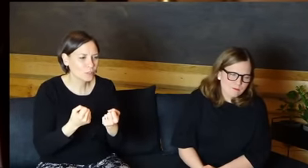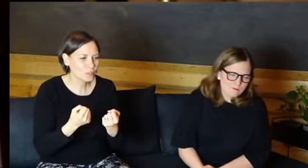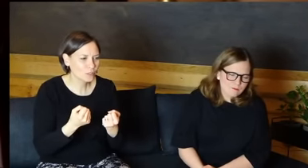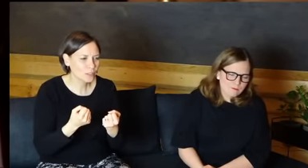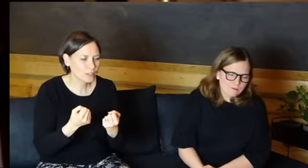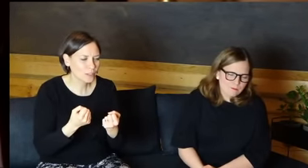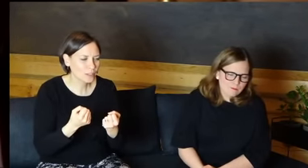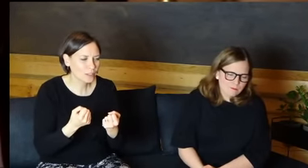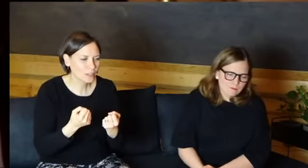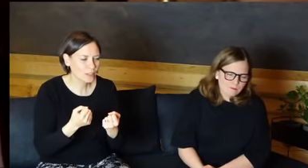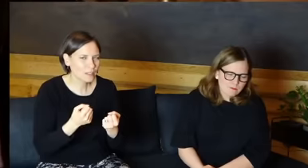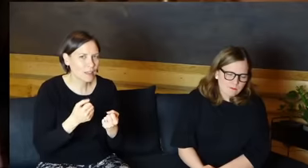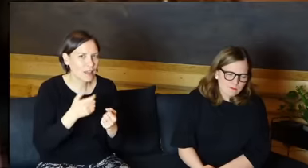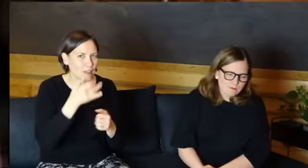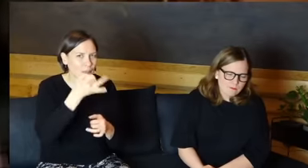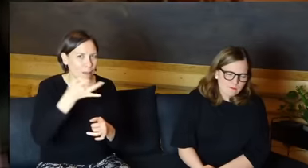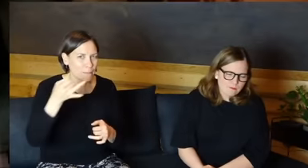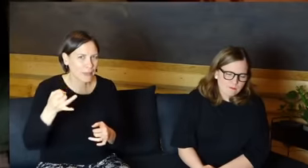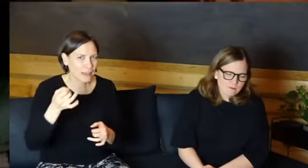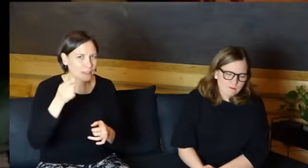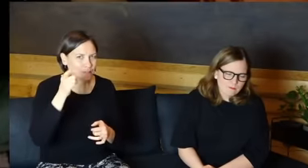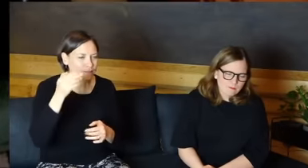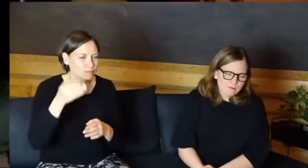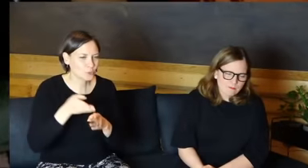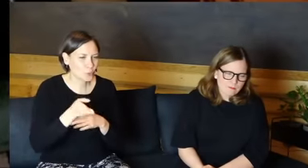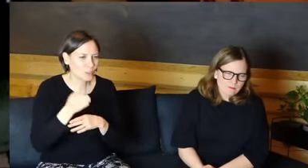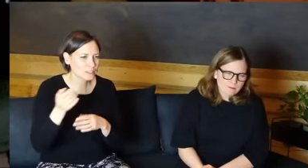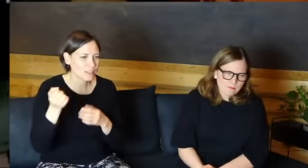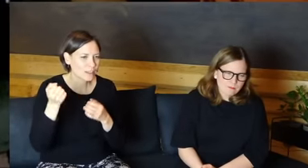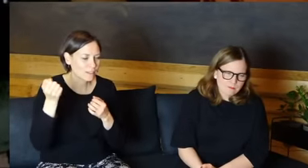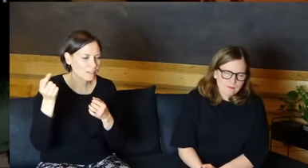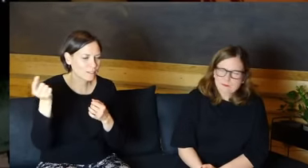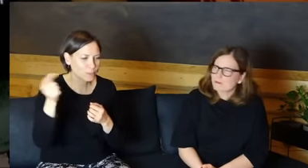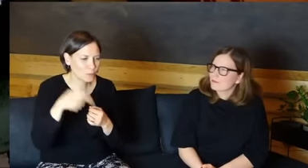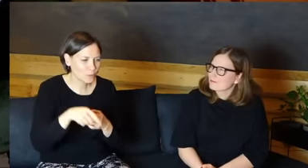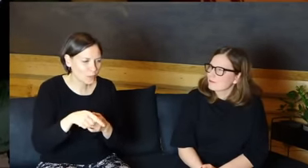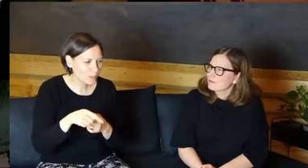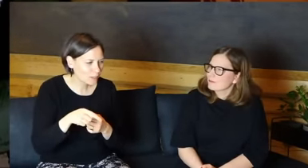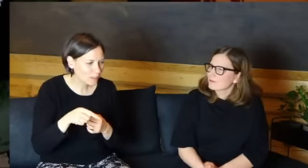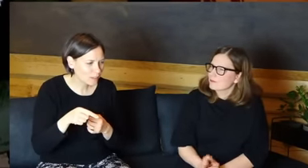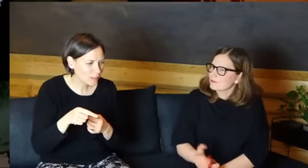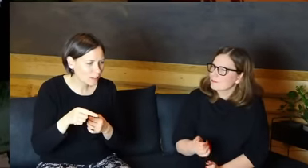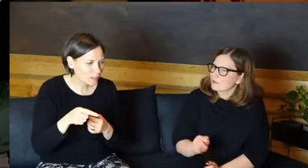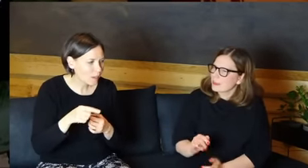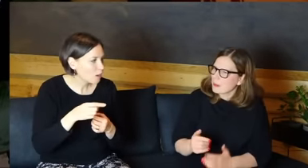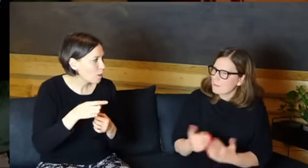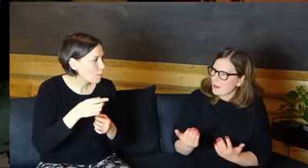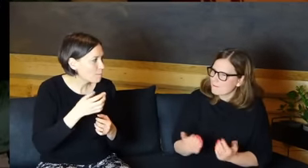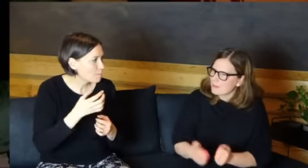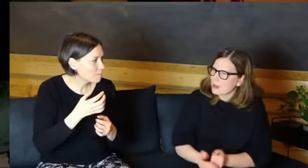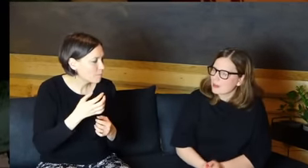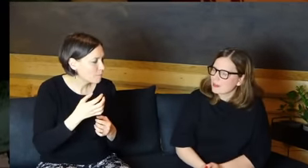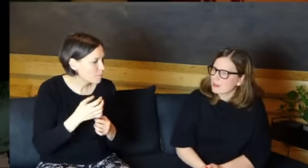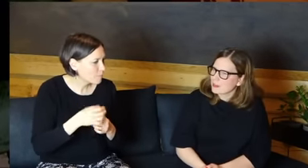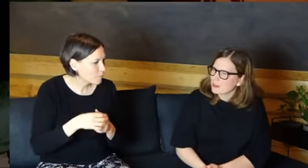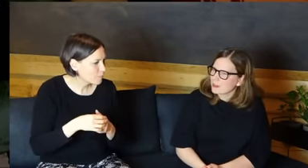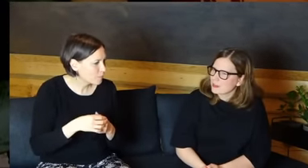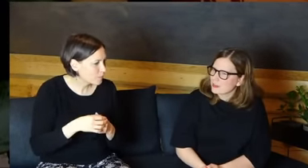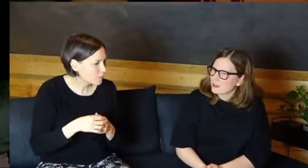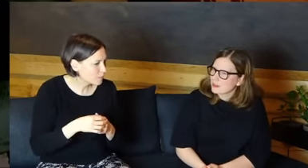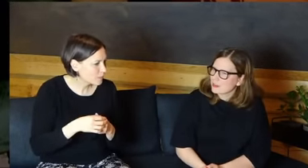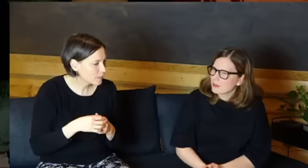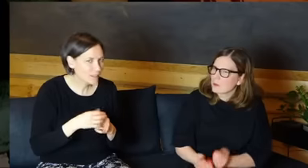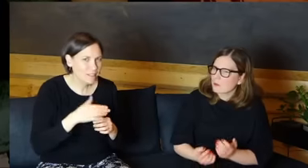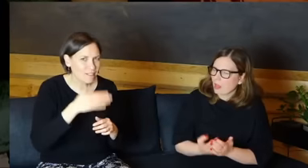luonta Tampereen suunnasta. Taisi olla tiistai päivä, ja se 3 astetta pakkasta riitti, että me jäätiin tuonne Taipaleelle,